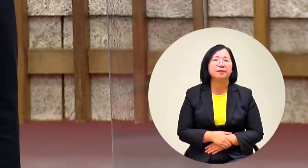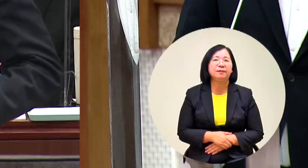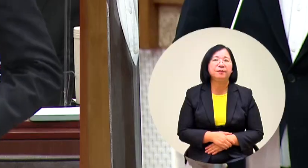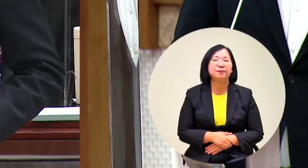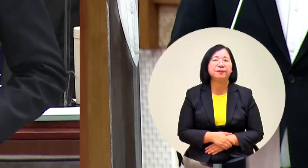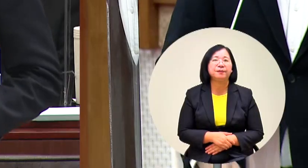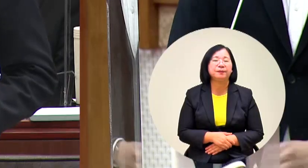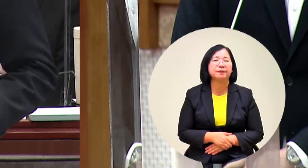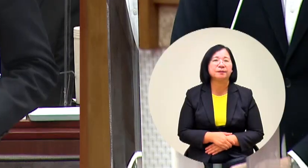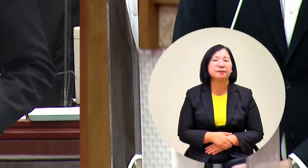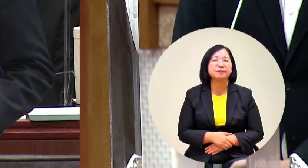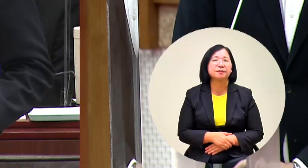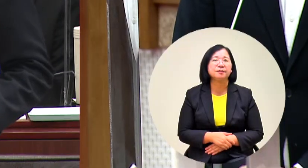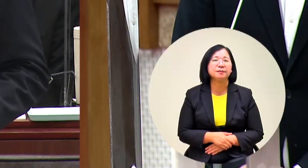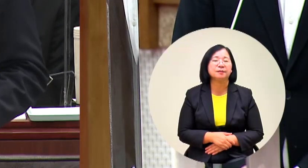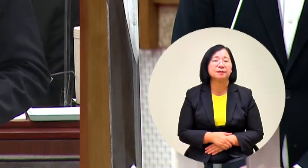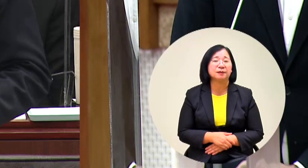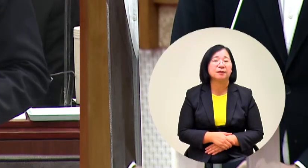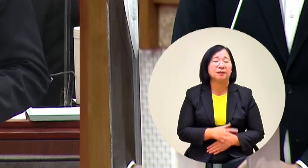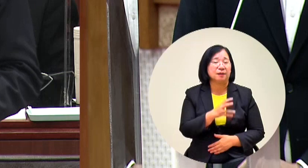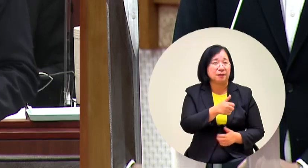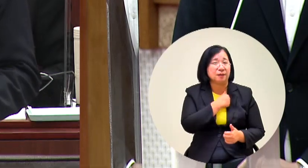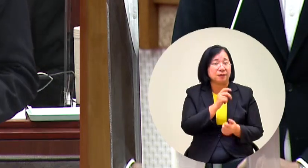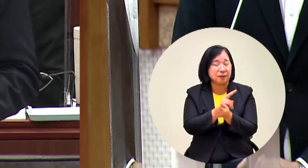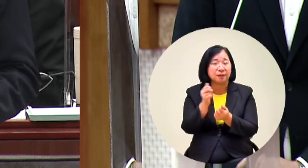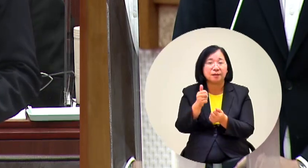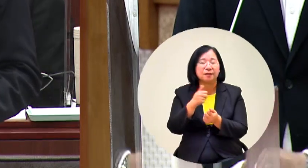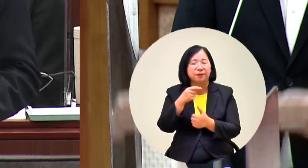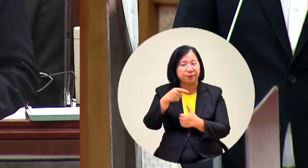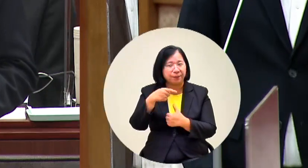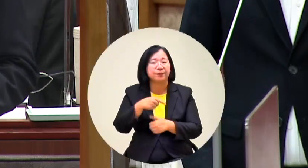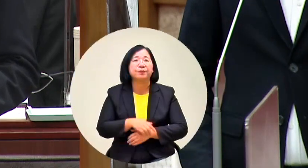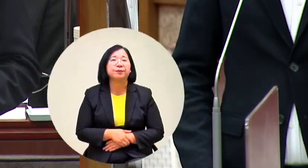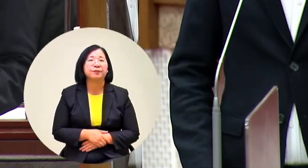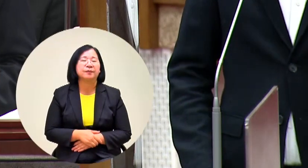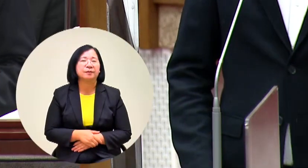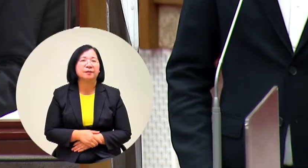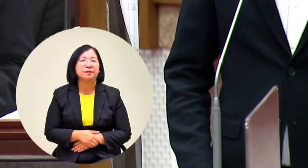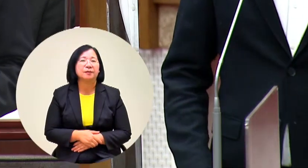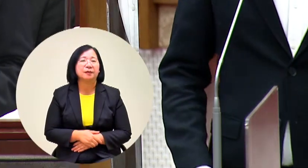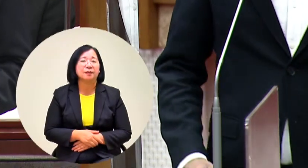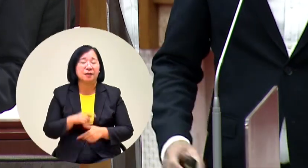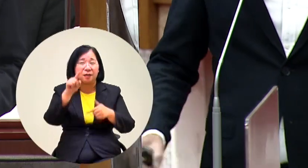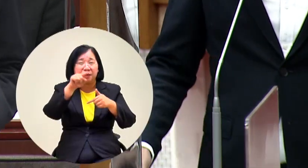议长，谢谢林议员的指教。氢能其实跟我们所谓的在